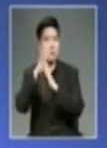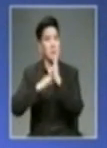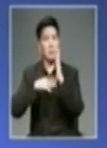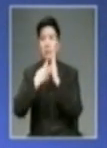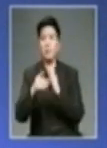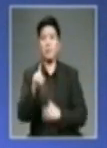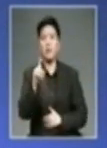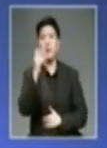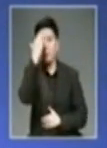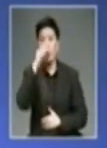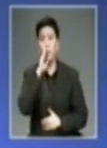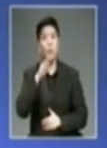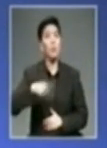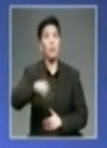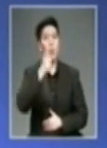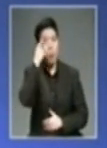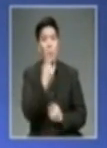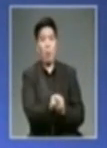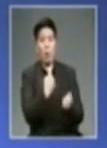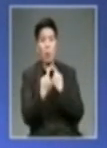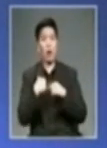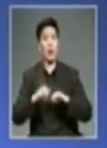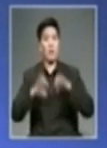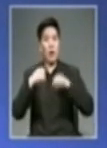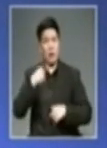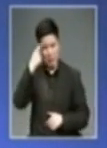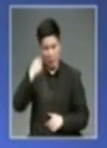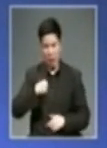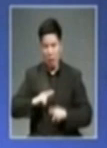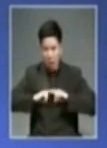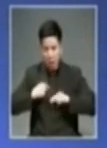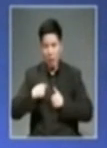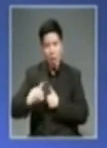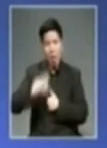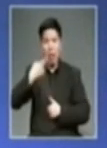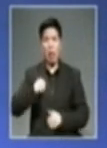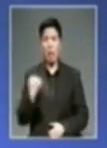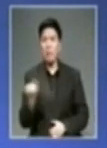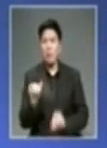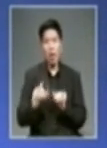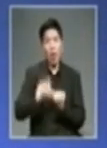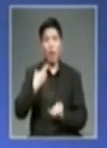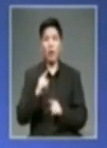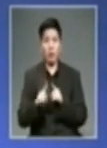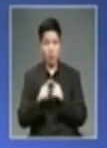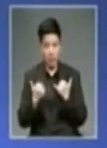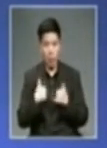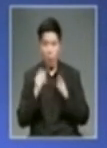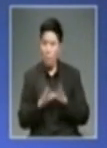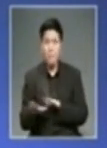ลยนะครับหากทุกคนคอยแต่ติติงหรือดูถูกสติปัญญาของพวกเราเองว่ารัฐบาลจะทำได้หรือไม่ประชาชนยัง